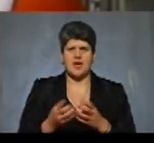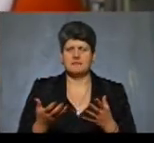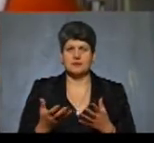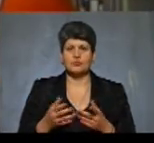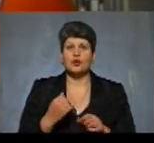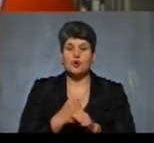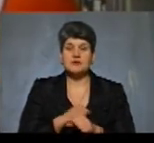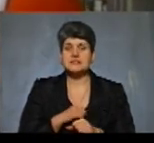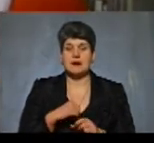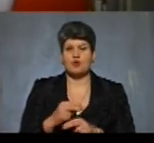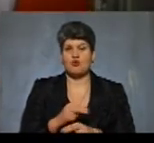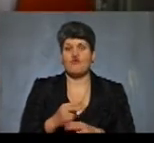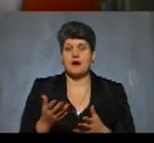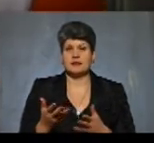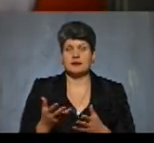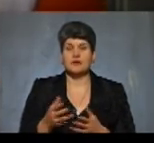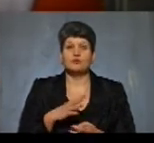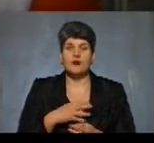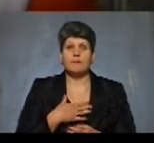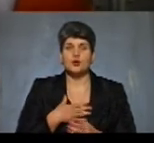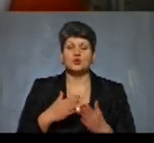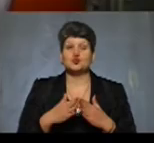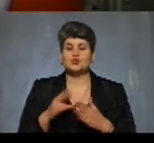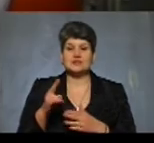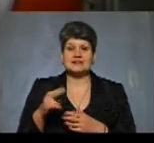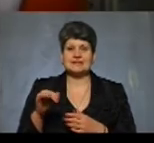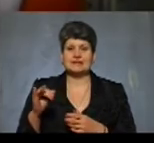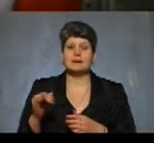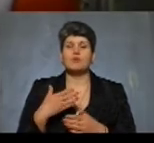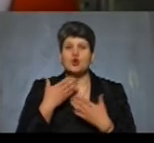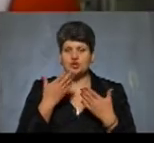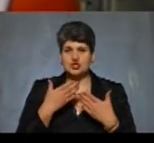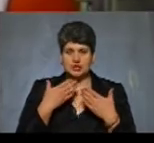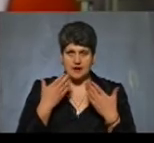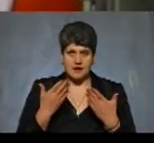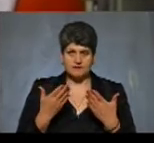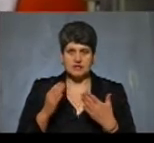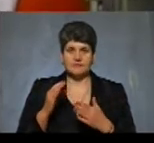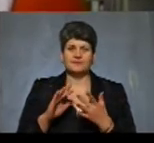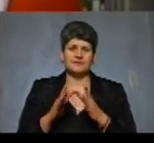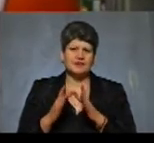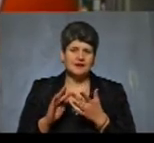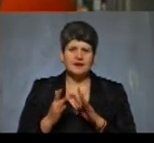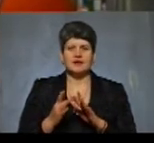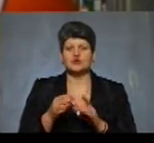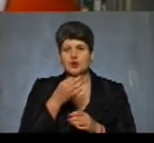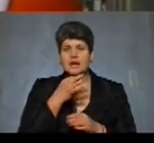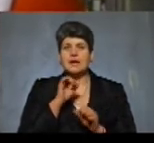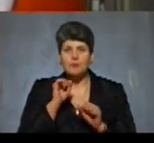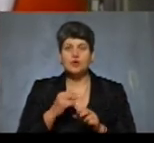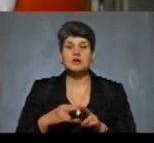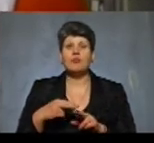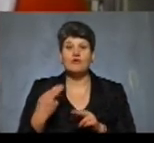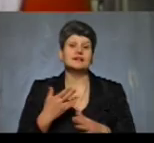Дуже часто, наприклад, навіть мої сусіди, прочитавши в соцмережах, що ліки можна буде повертати,